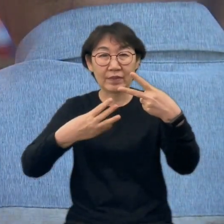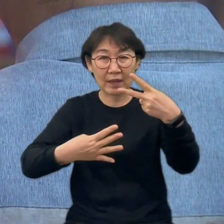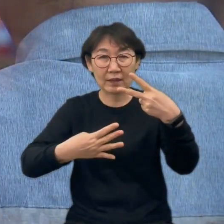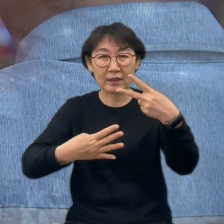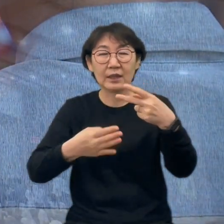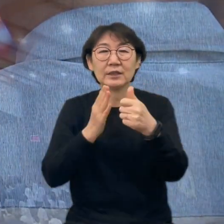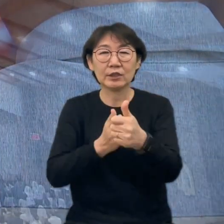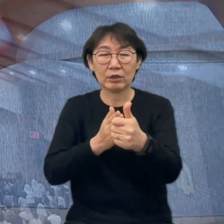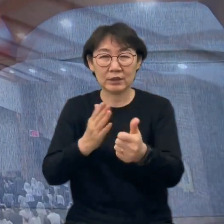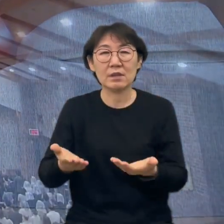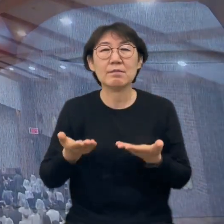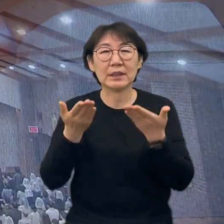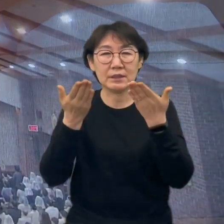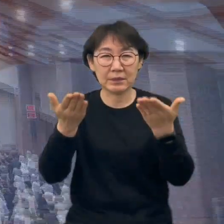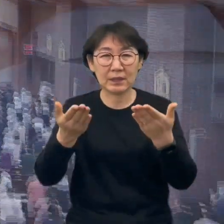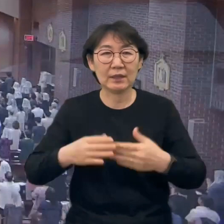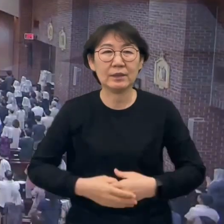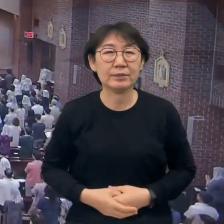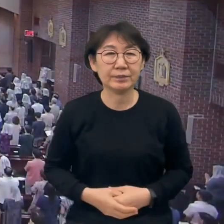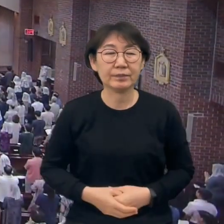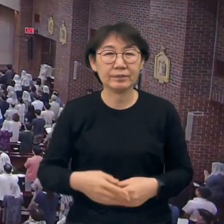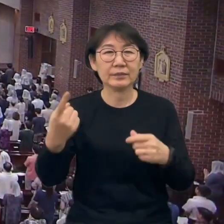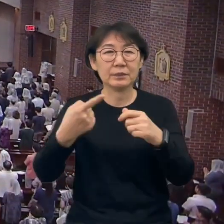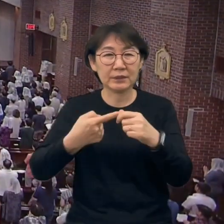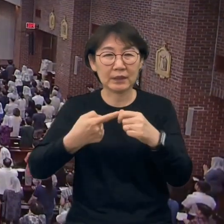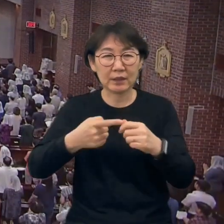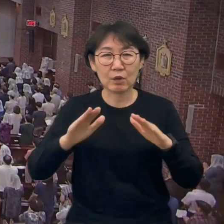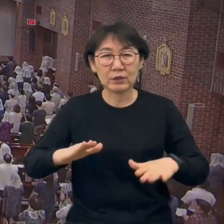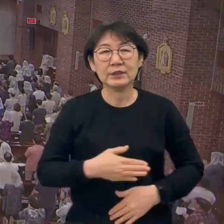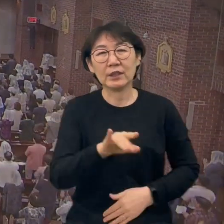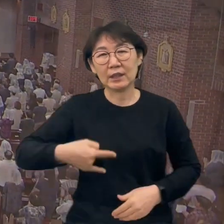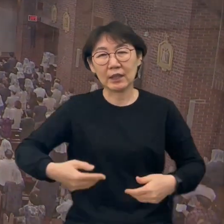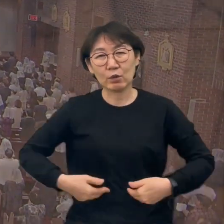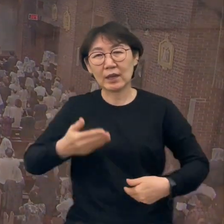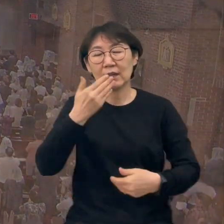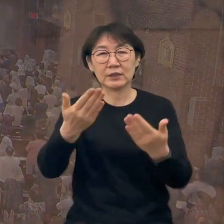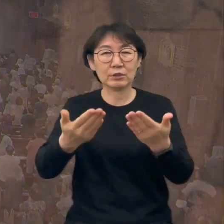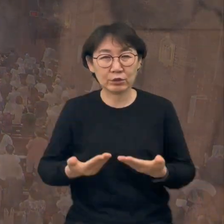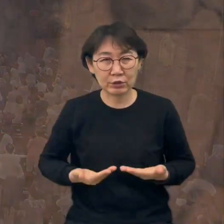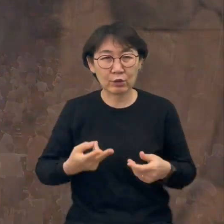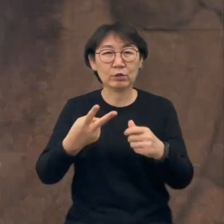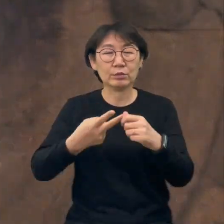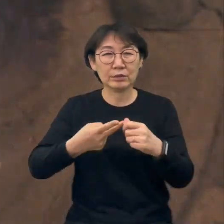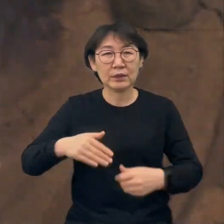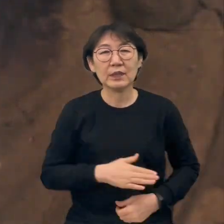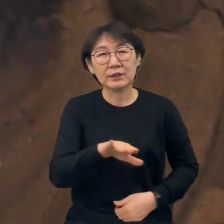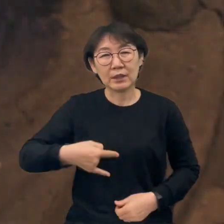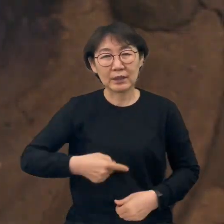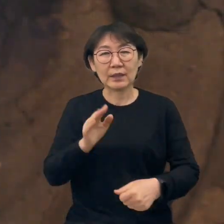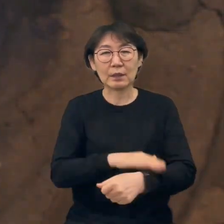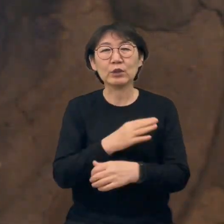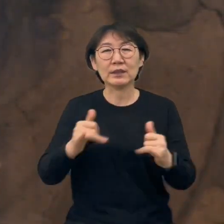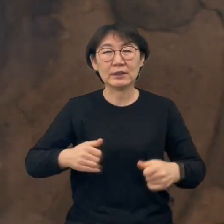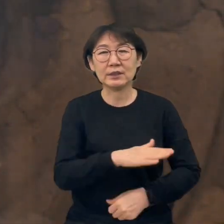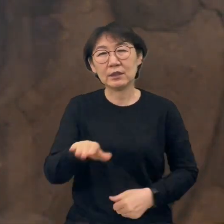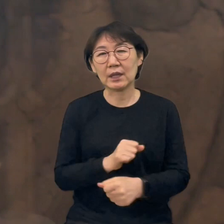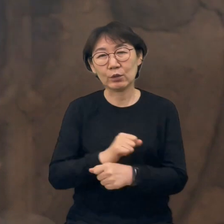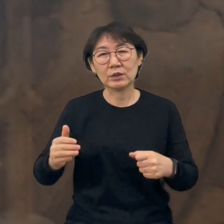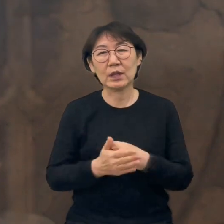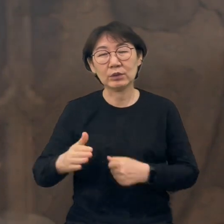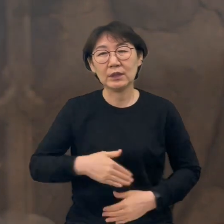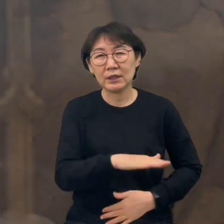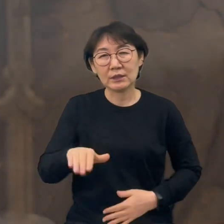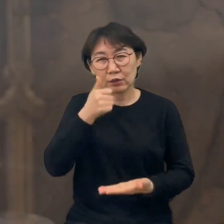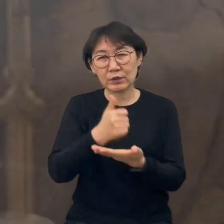우리는 나머지 4가지 청원을 바칩니다. 오늘 저희에게 일용할 양식을 주시고 저희에게 잘못한